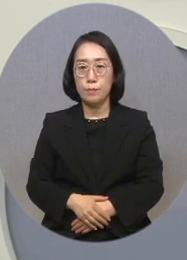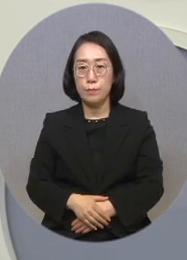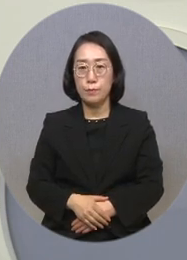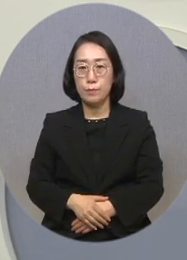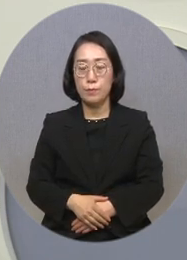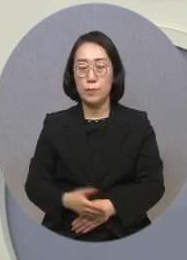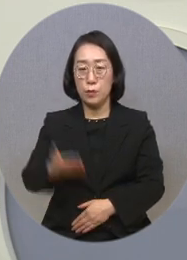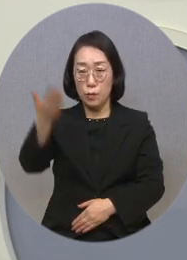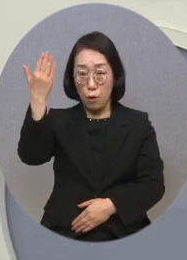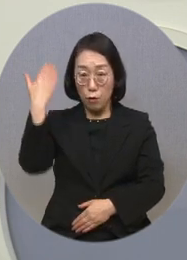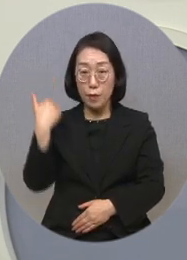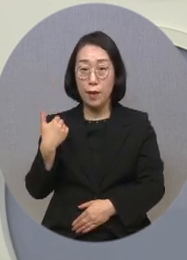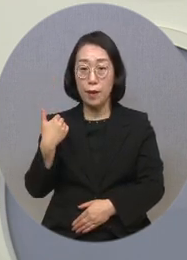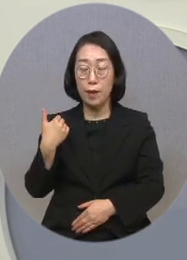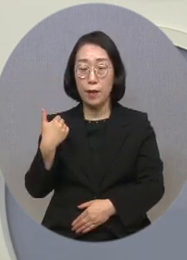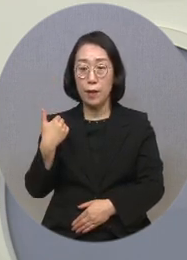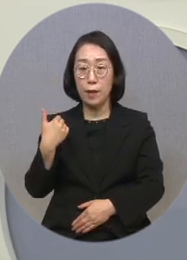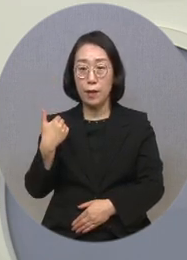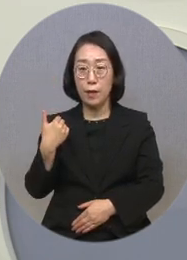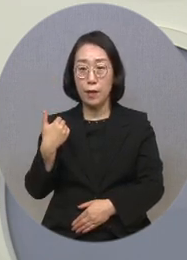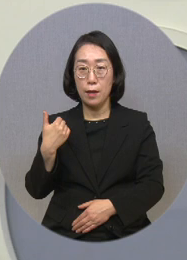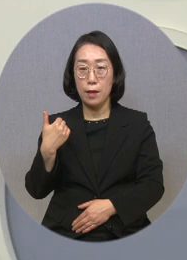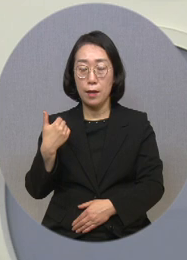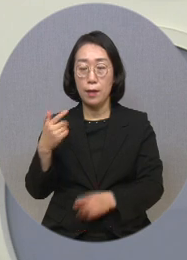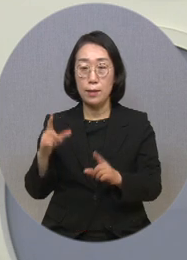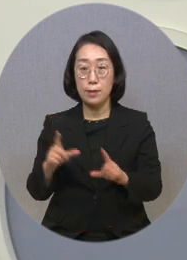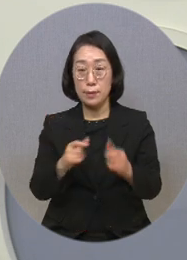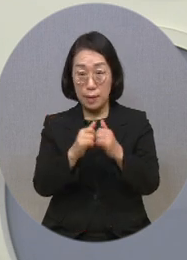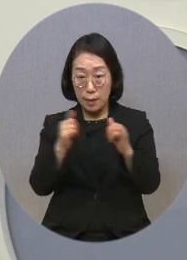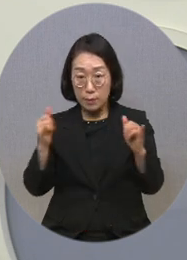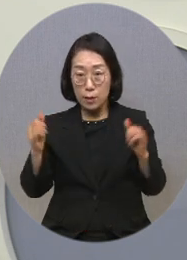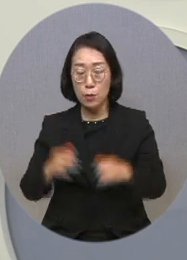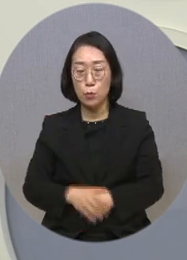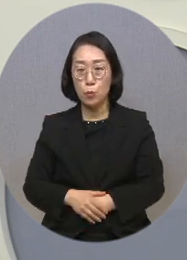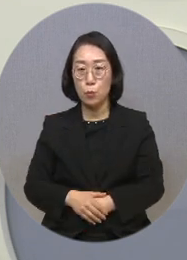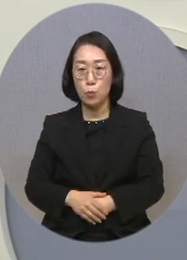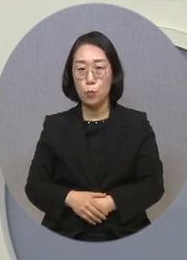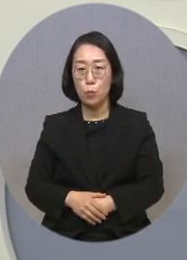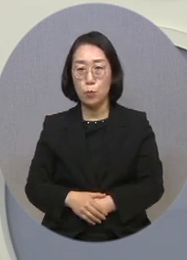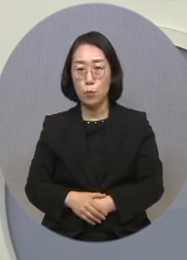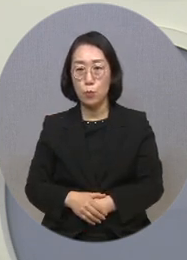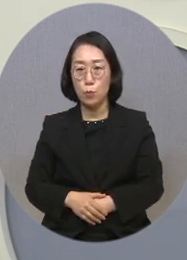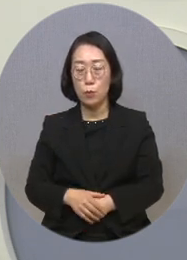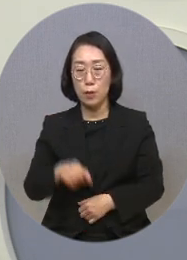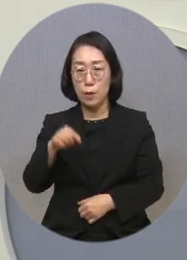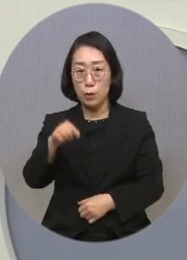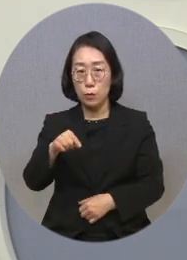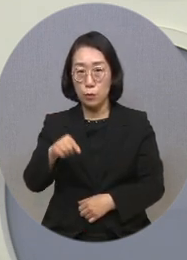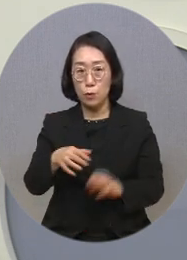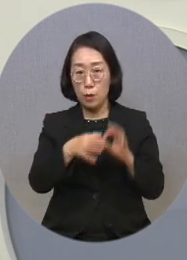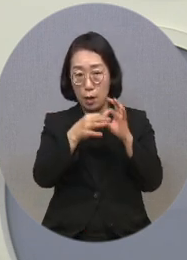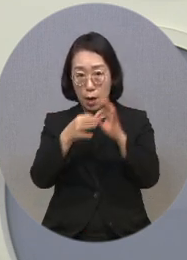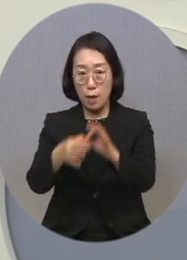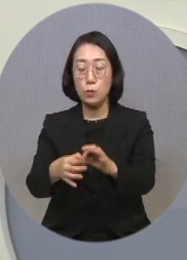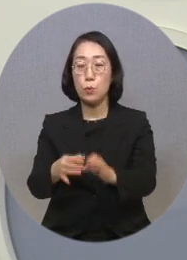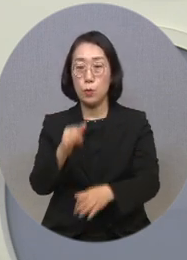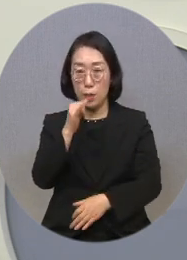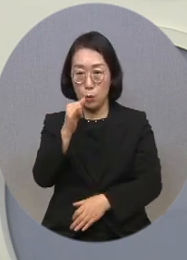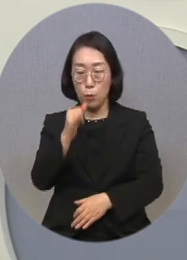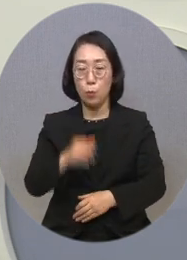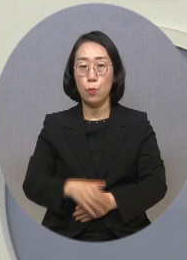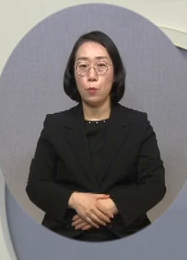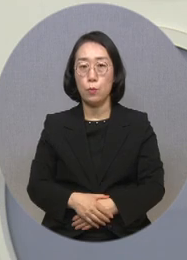전에 어른들도 그 양백의 그 기운을 찾아서 그 내려오셔서 지금까지 거주하시는 분들도